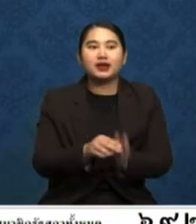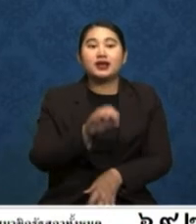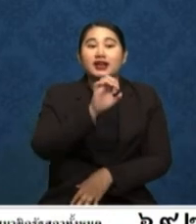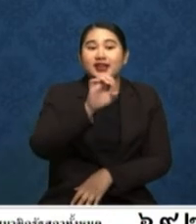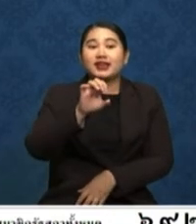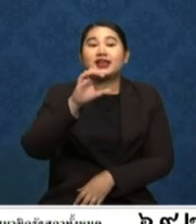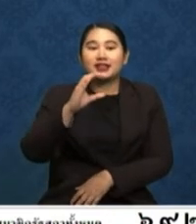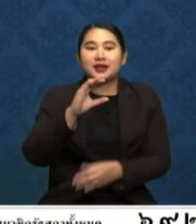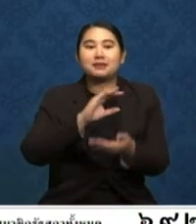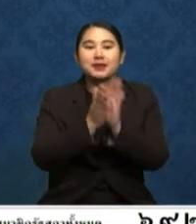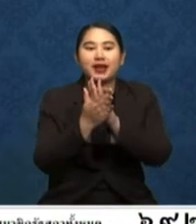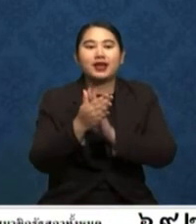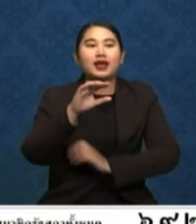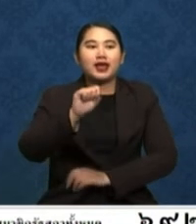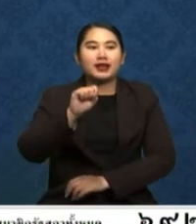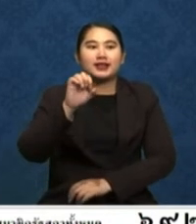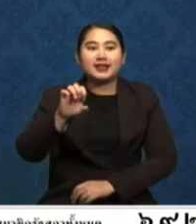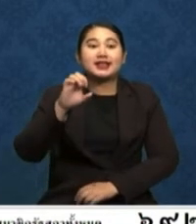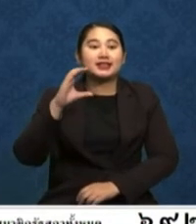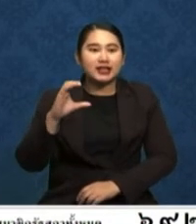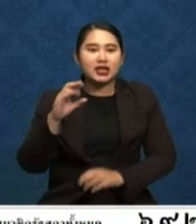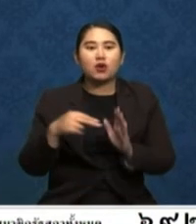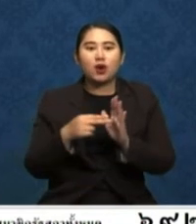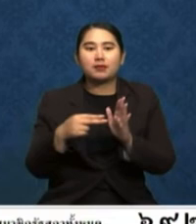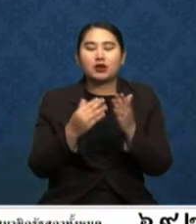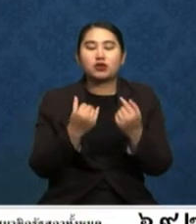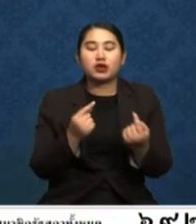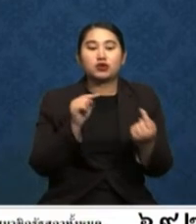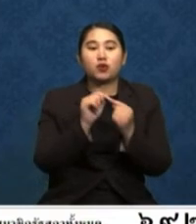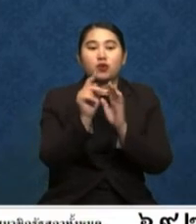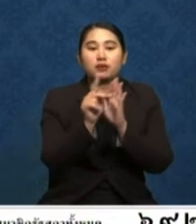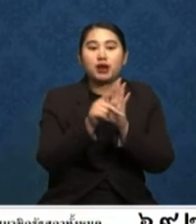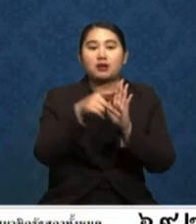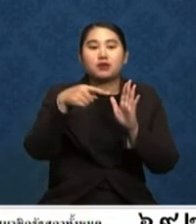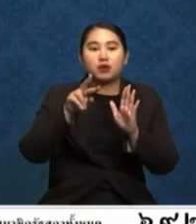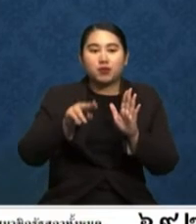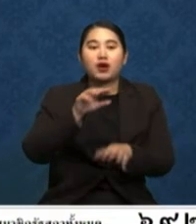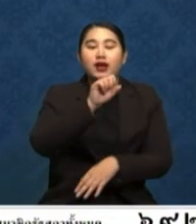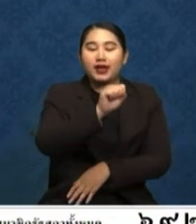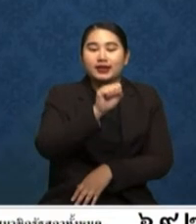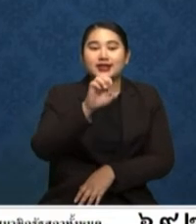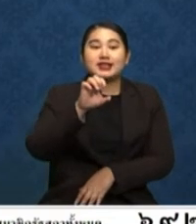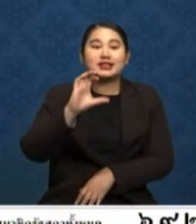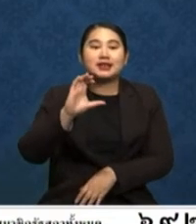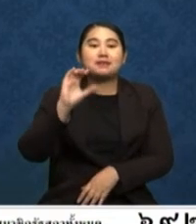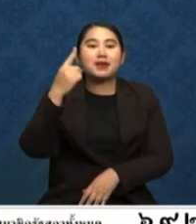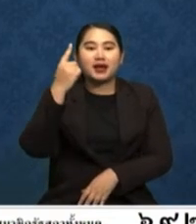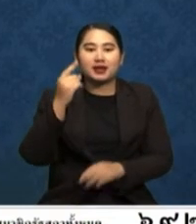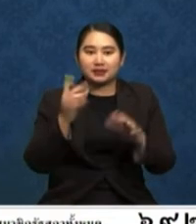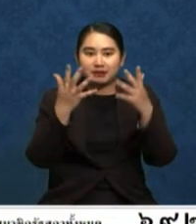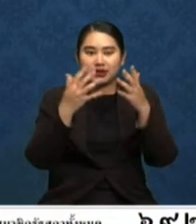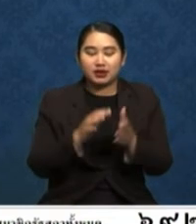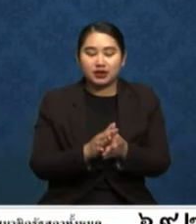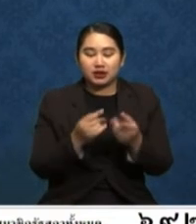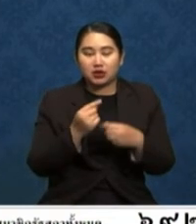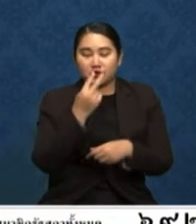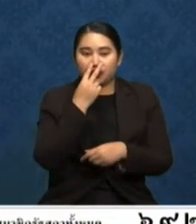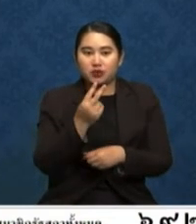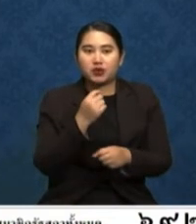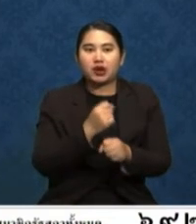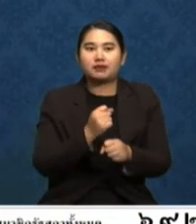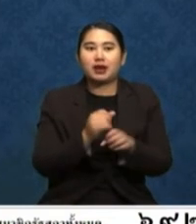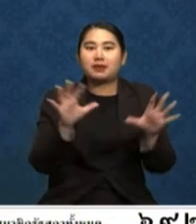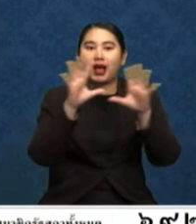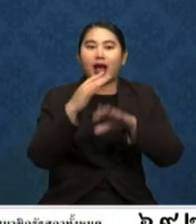เท่านั้นเองกฎหมายพรบ secฉบับนี้นอกจากไม่มีอะไรใหม่แล้วนะคะยังเป็นกลไกแบบ